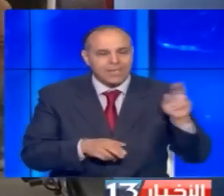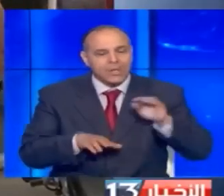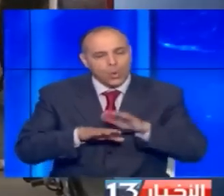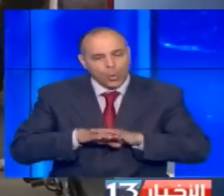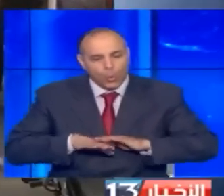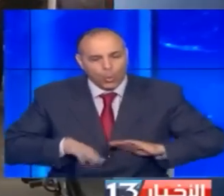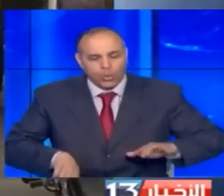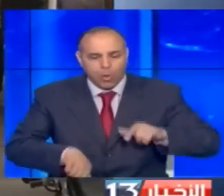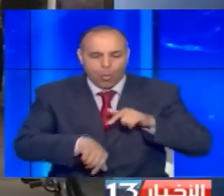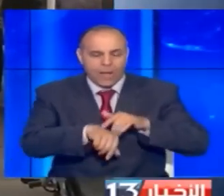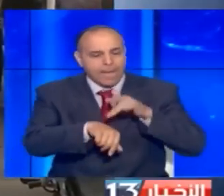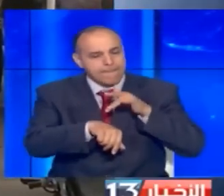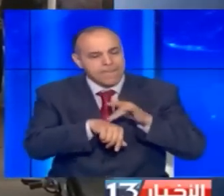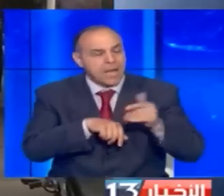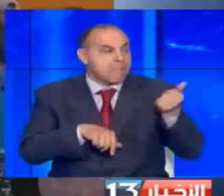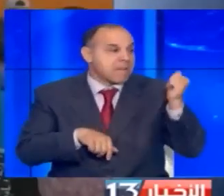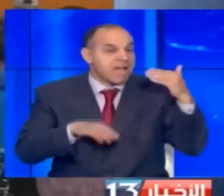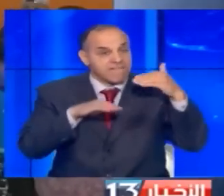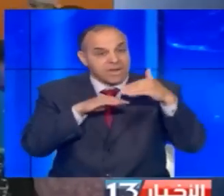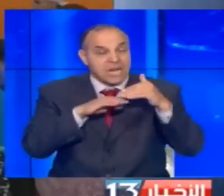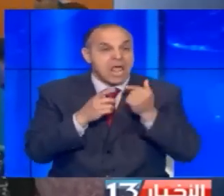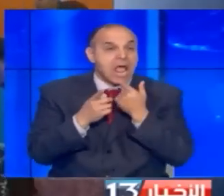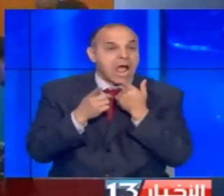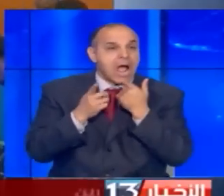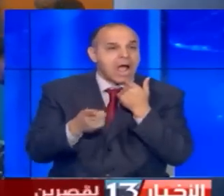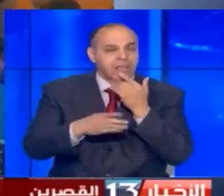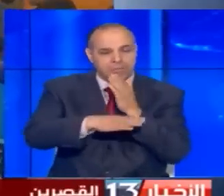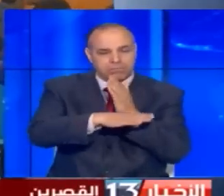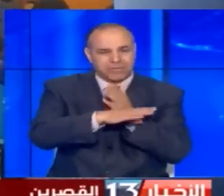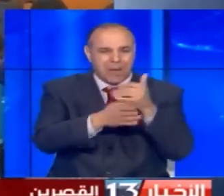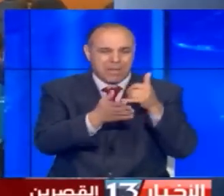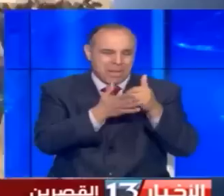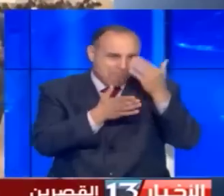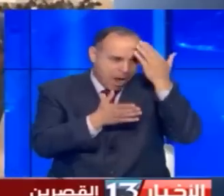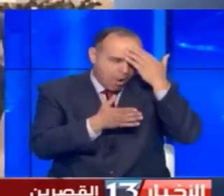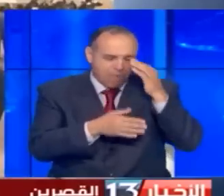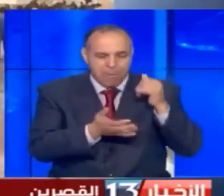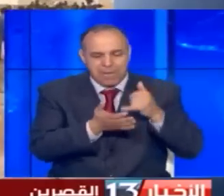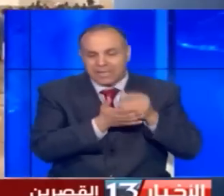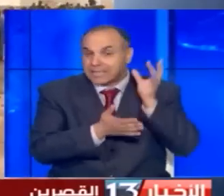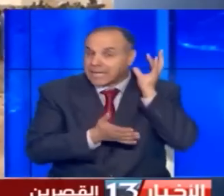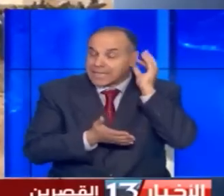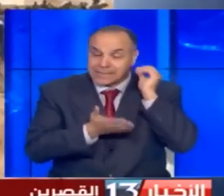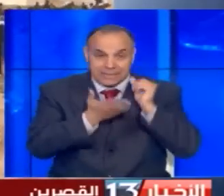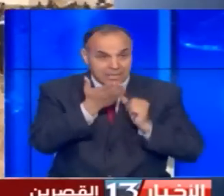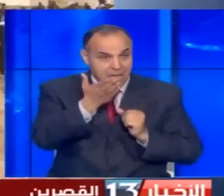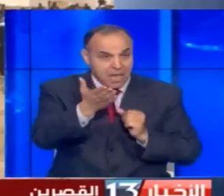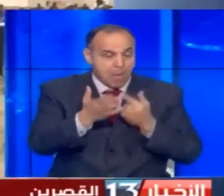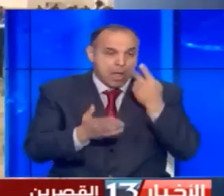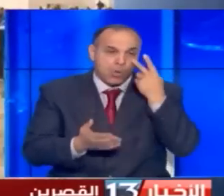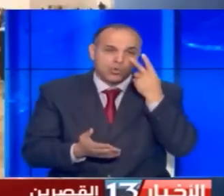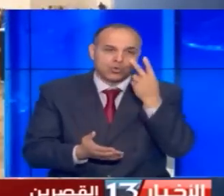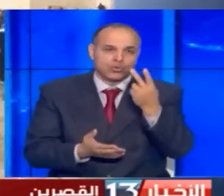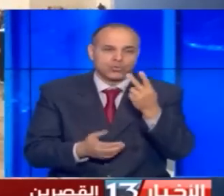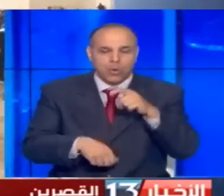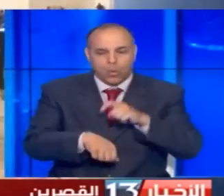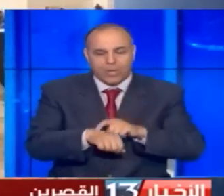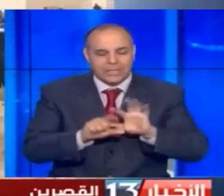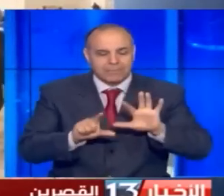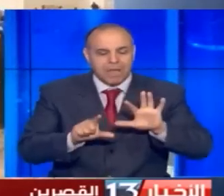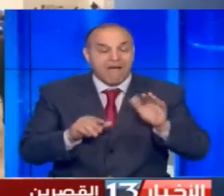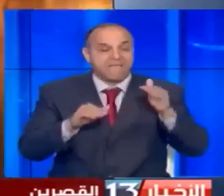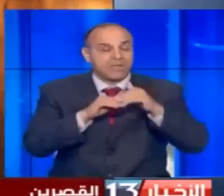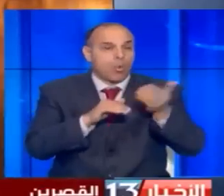ساعة متأخرة من الليلة الماضية إلى مفترق حي النور وسط مدينة القصرين بعد أن شهد حوالي الساعة 7